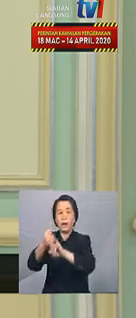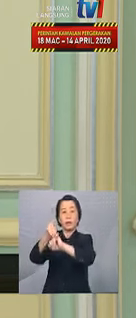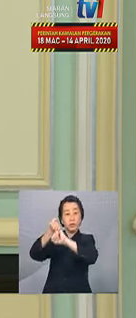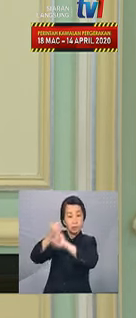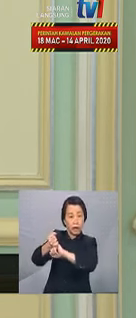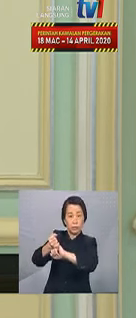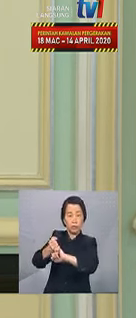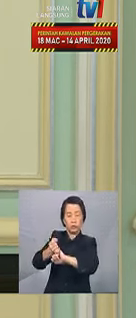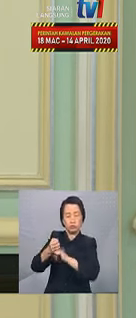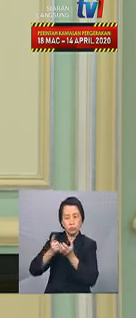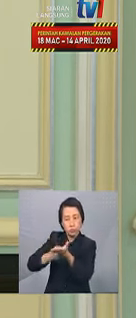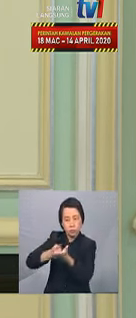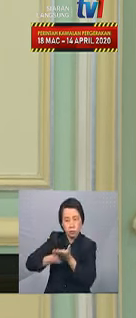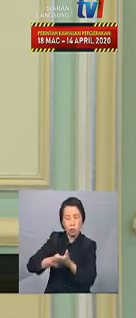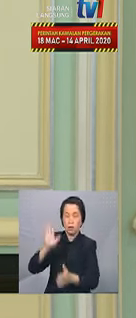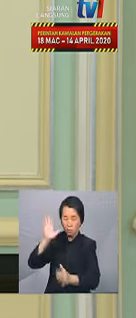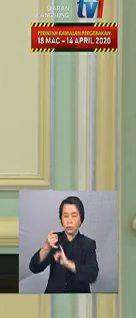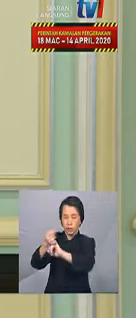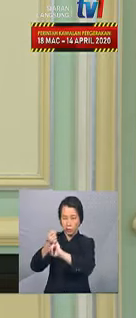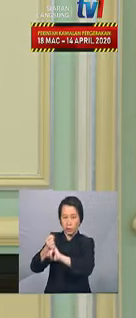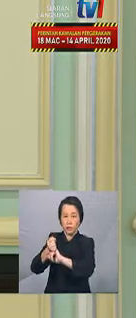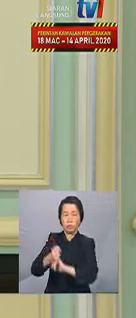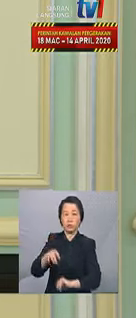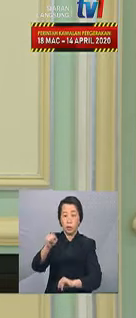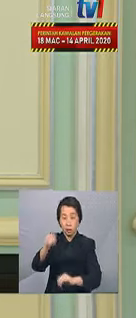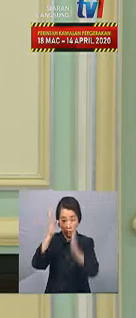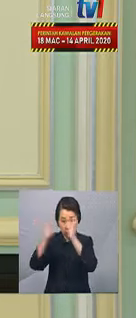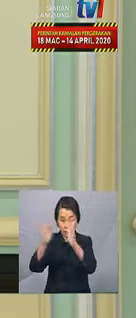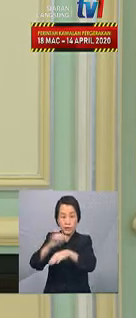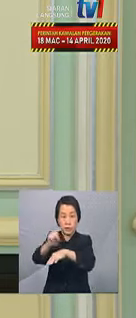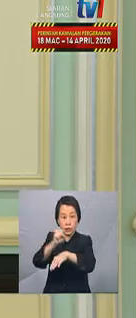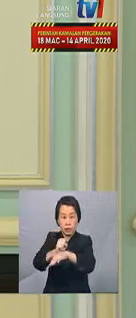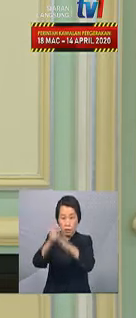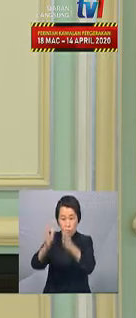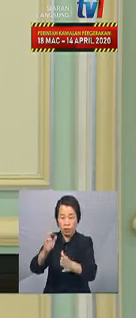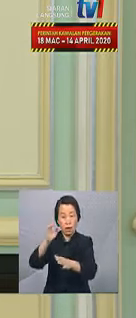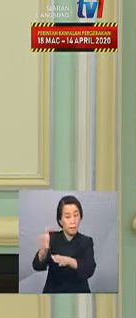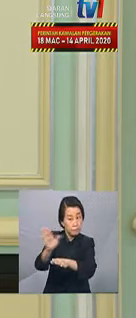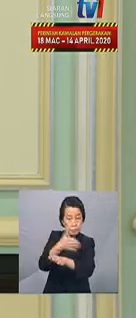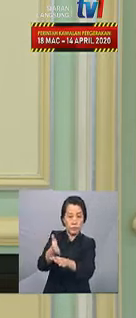Perjanjian awal kita dengan kerajaan Singapura bahawa mereka sebelum pulang mesti membuat saringan.